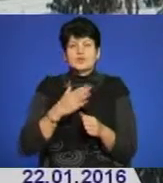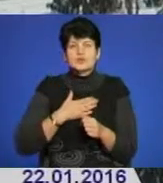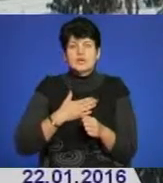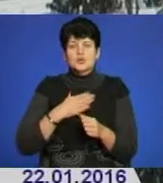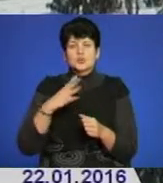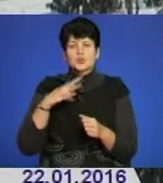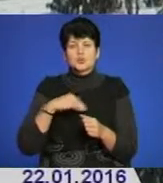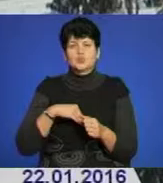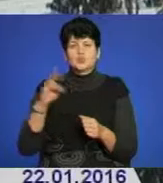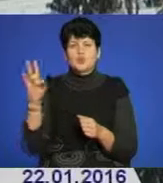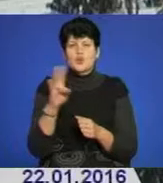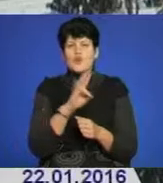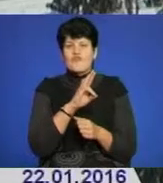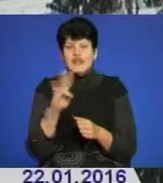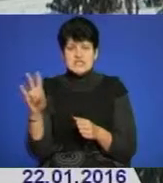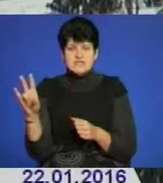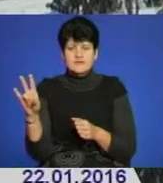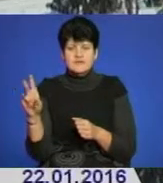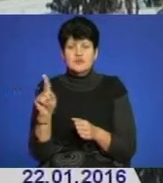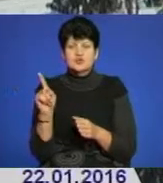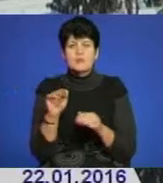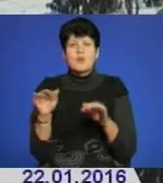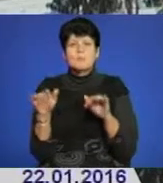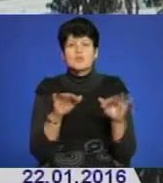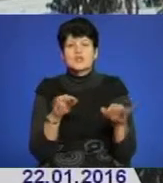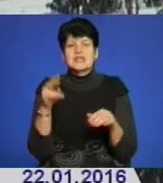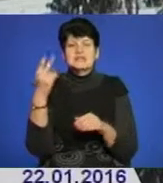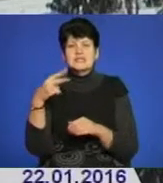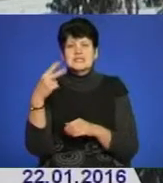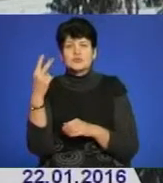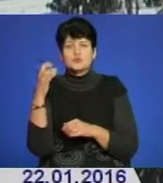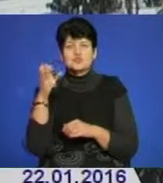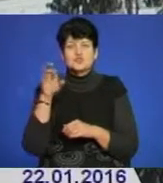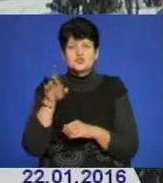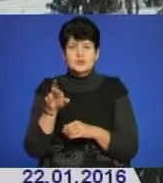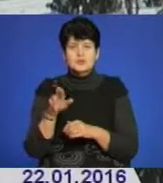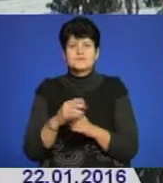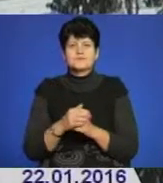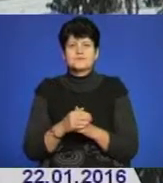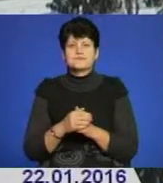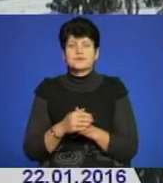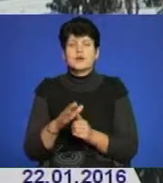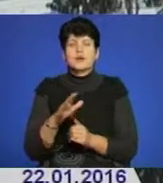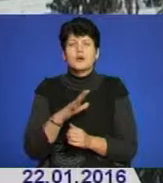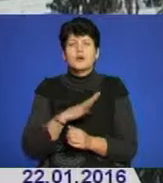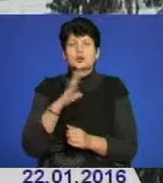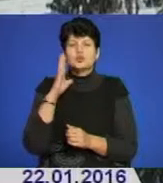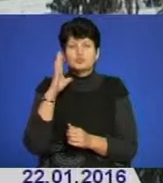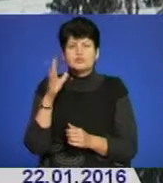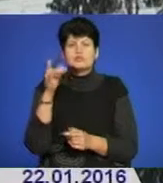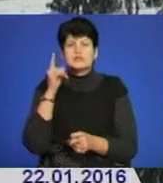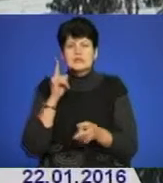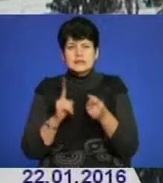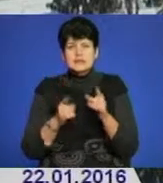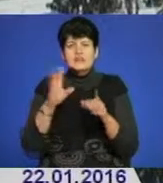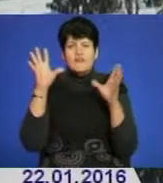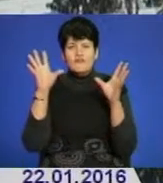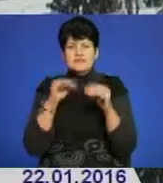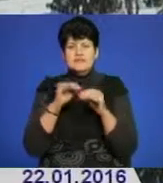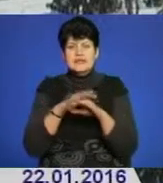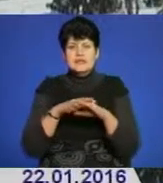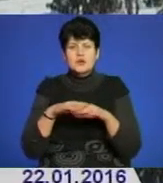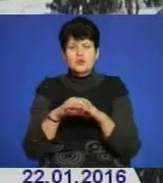духовенства, щоб подія 22 січня стала справді всенародною